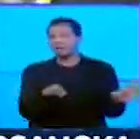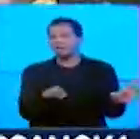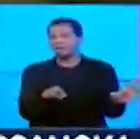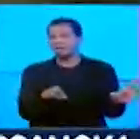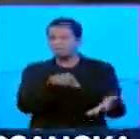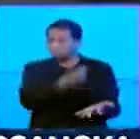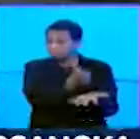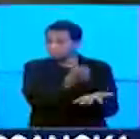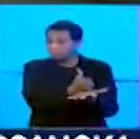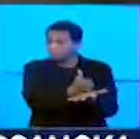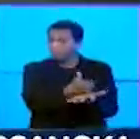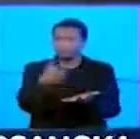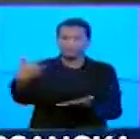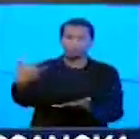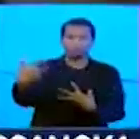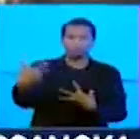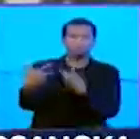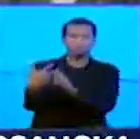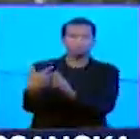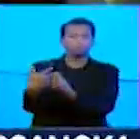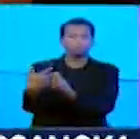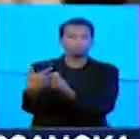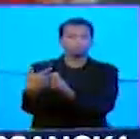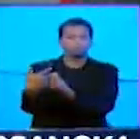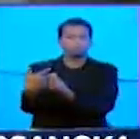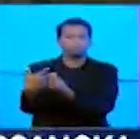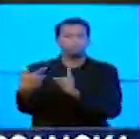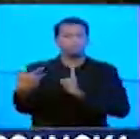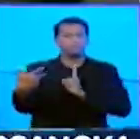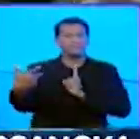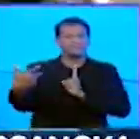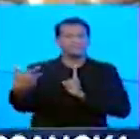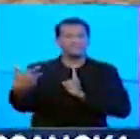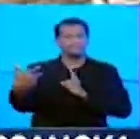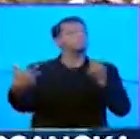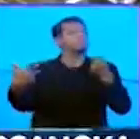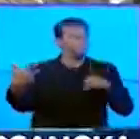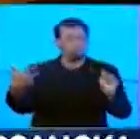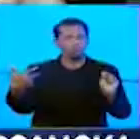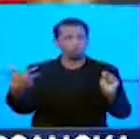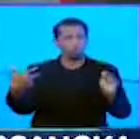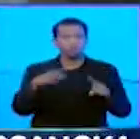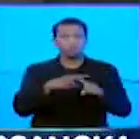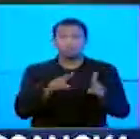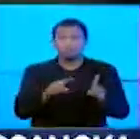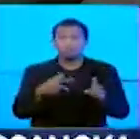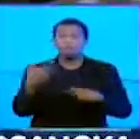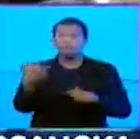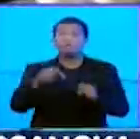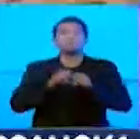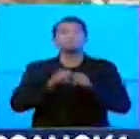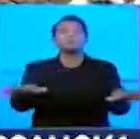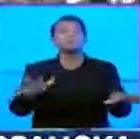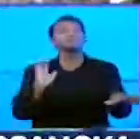video asusila pribadi atau video pribadi yang memang dibuat untuk diri sendiri namun video tersebut sudah tersebar dan menjadi